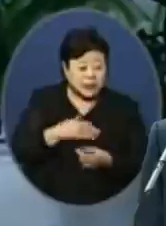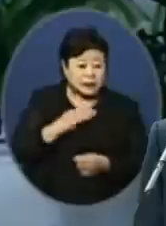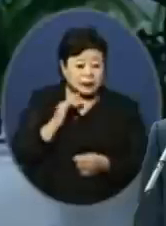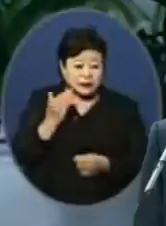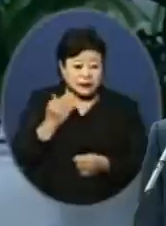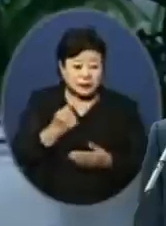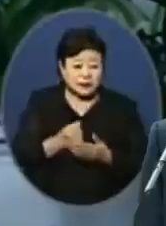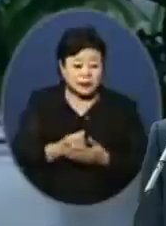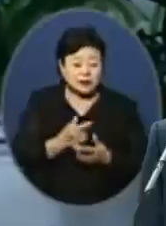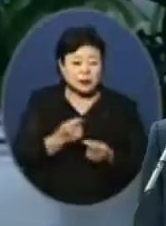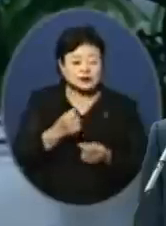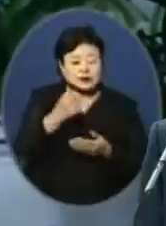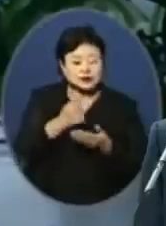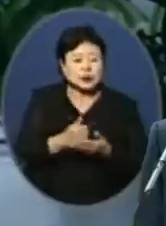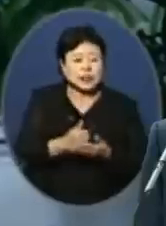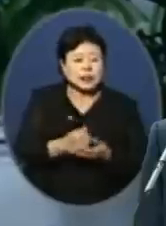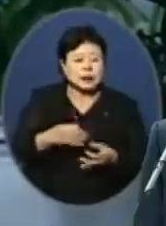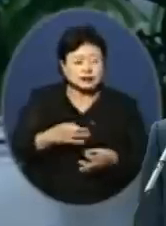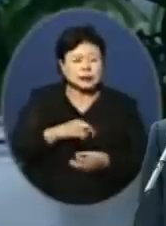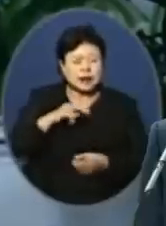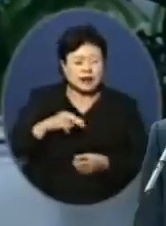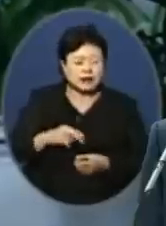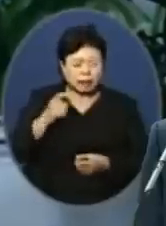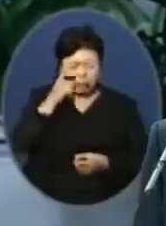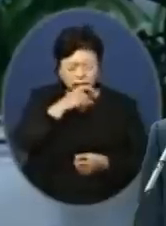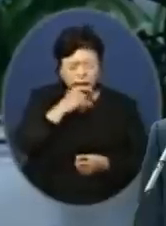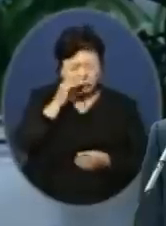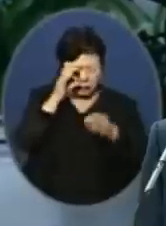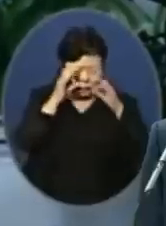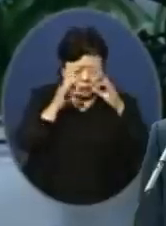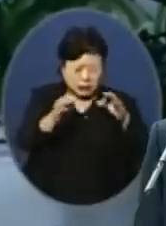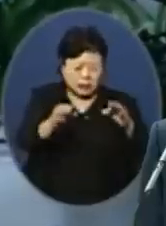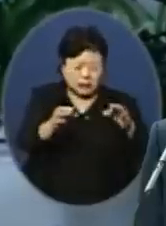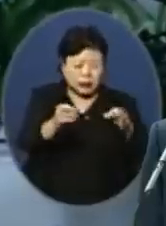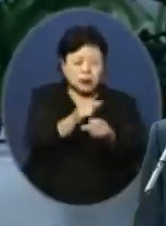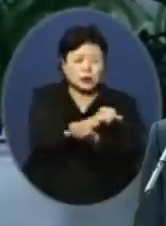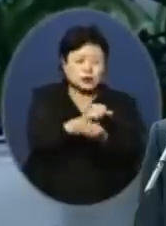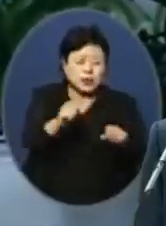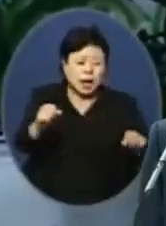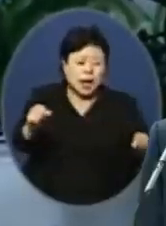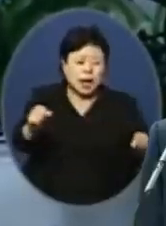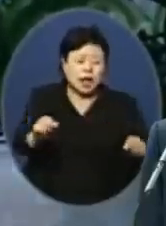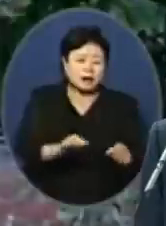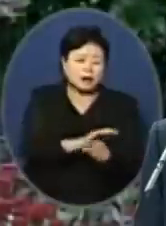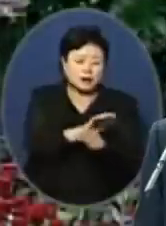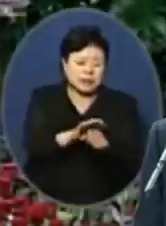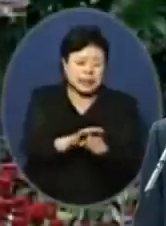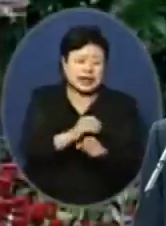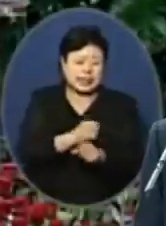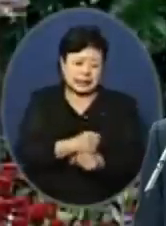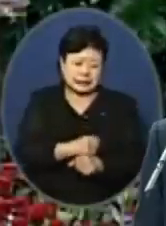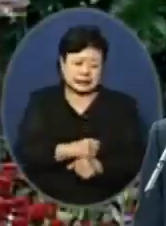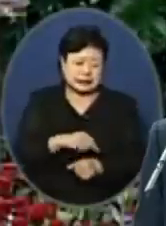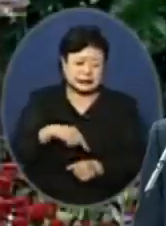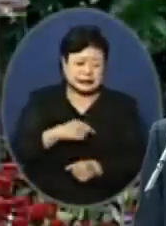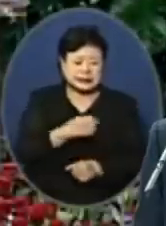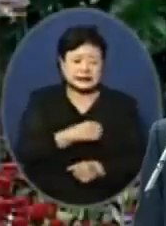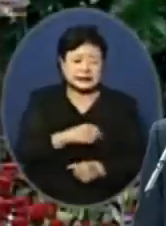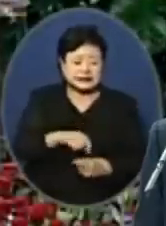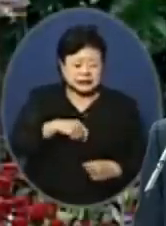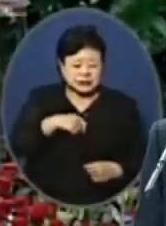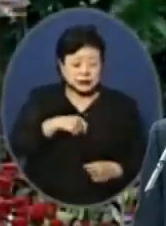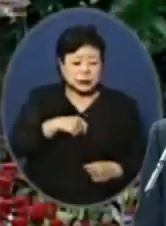때문에 똑같이 죄짓고 불의하고 추악한 사람을 볼 때 용서하고 사랑해야 자기의